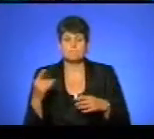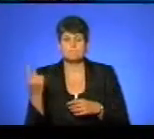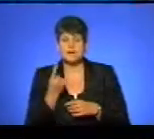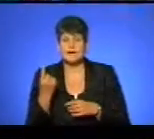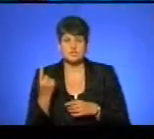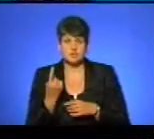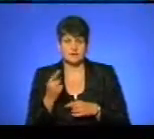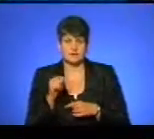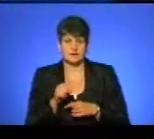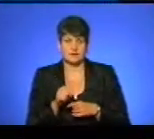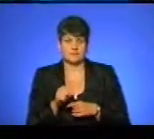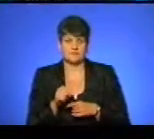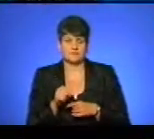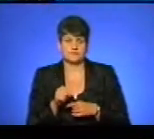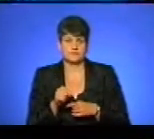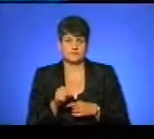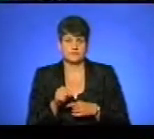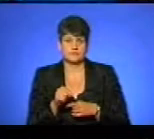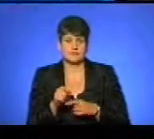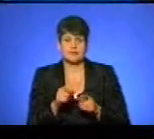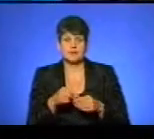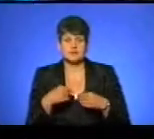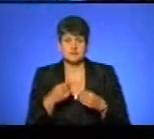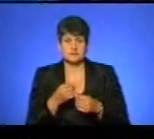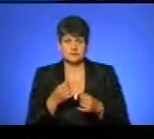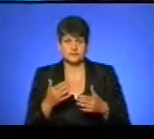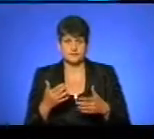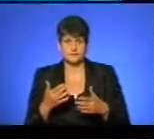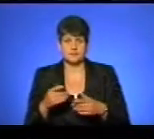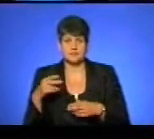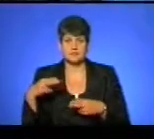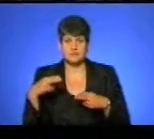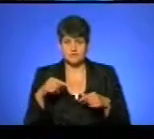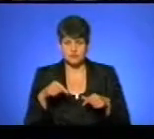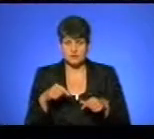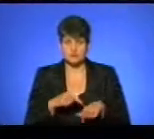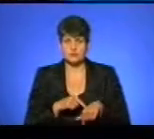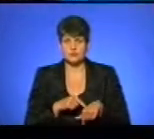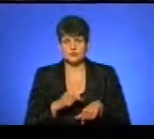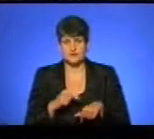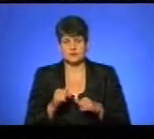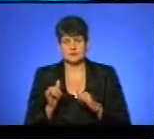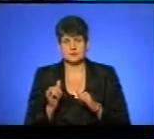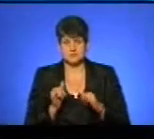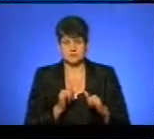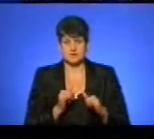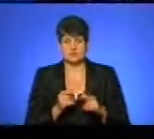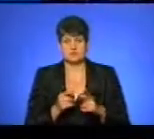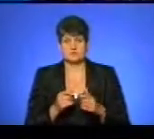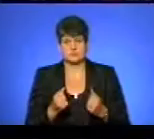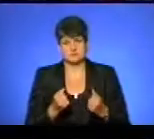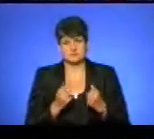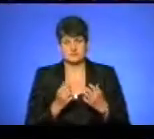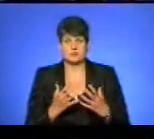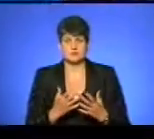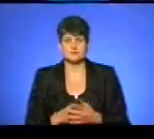такі враження, правду кажучи, словами не передати. Приїхавши сюди, я почуваюся безпечніше, ніж в Авдіївці.